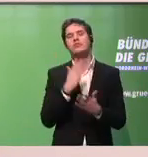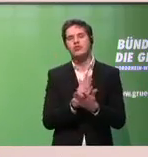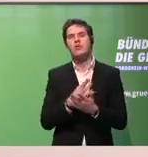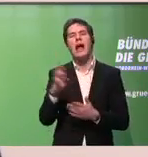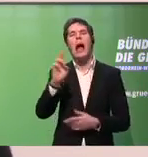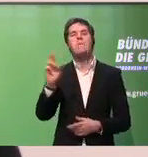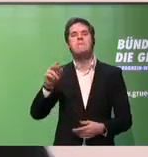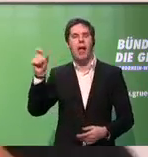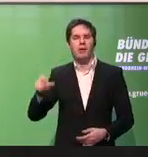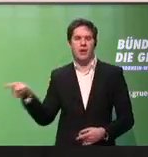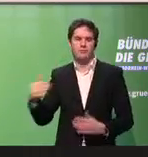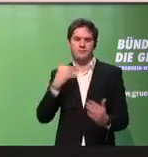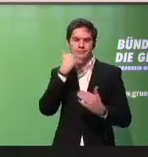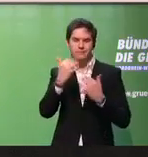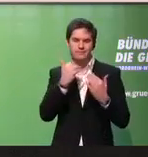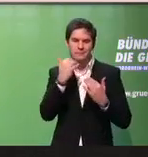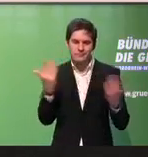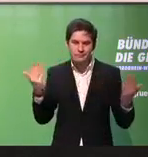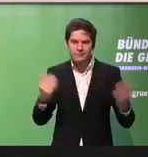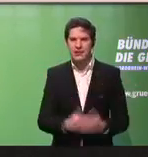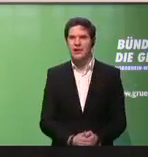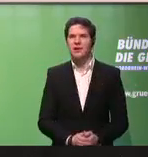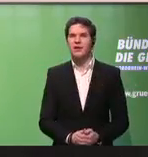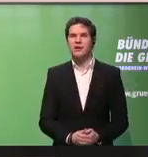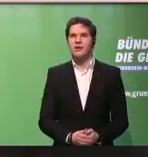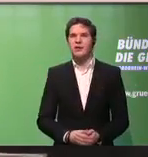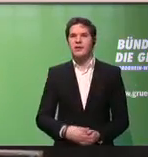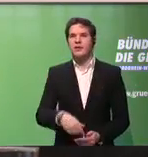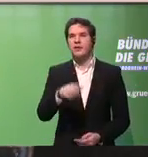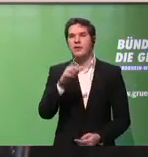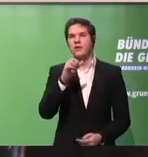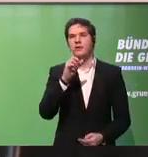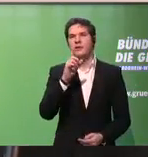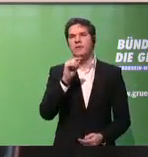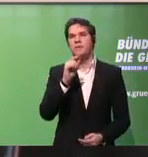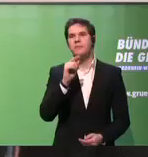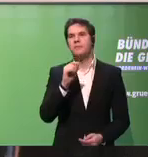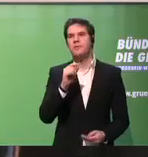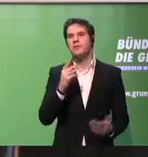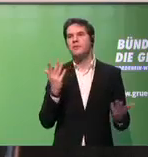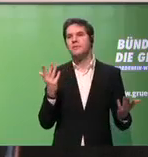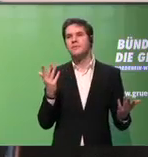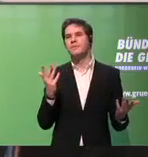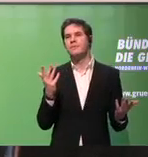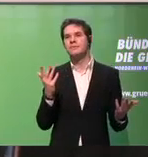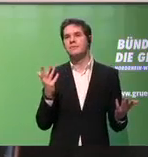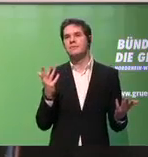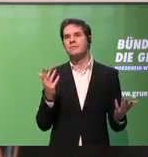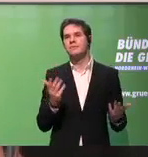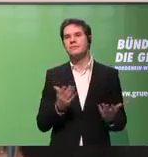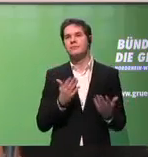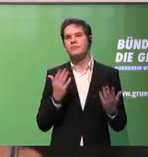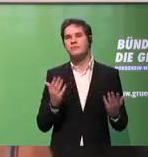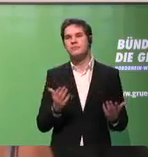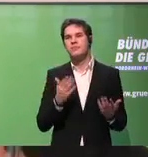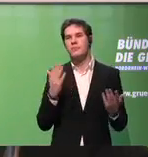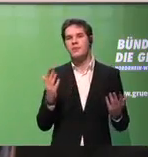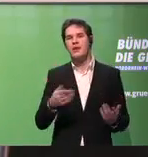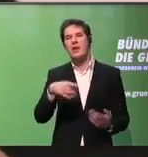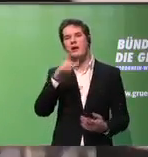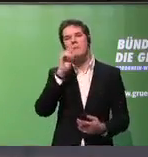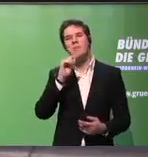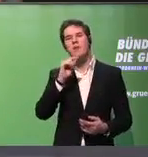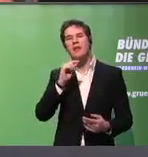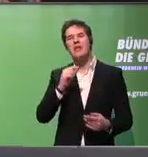müssen eigentlich die Phasing out von Fossil Fuels